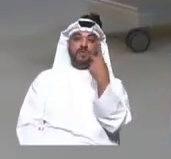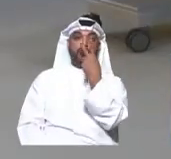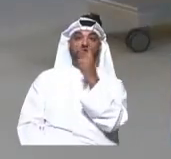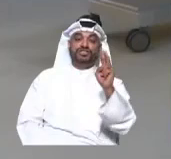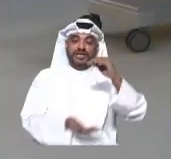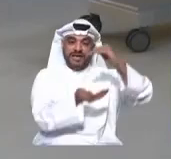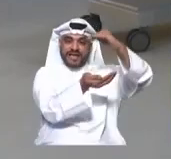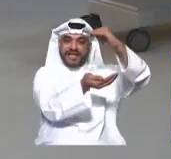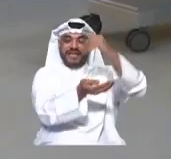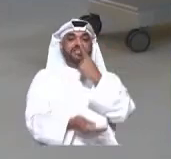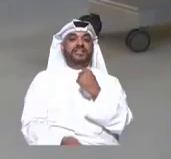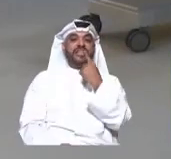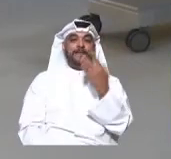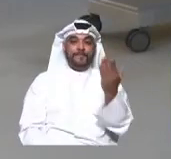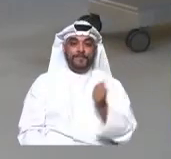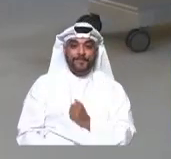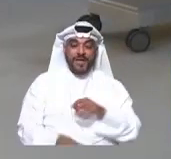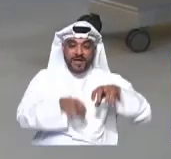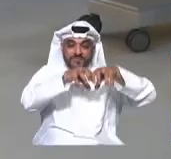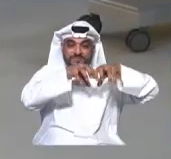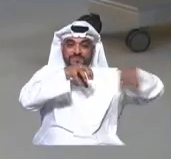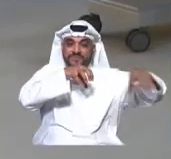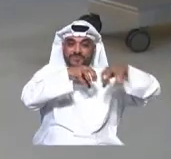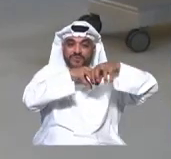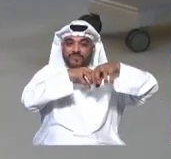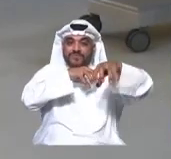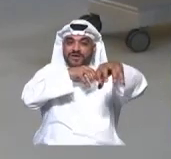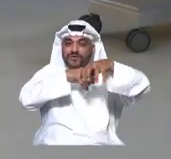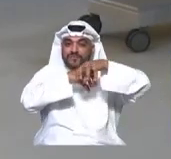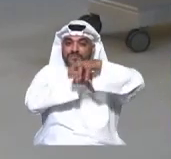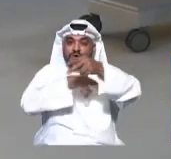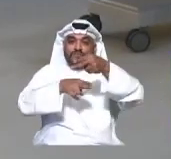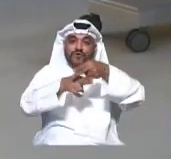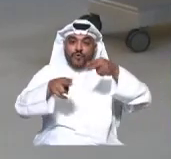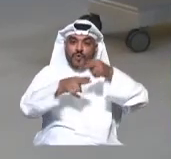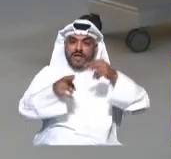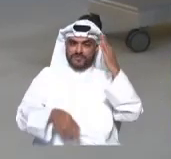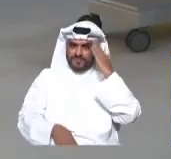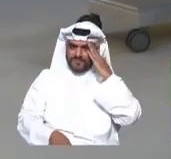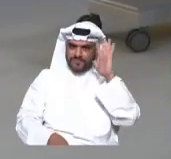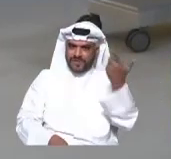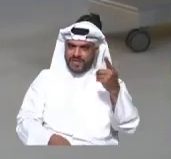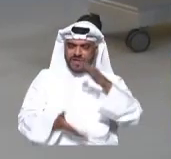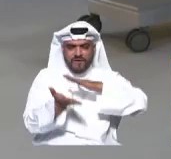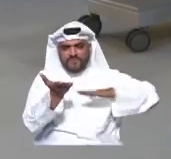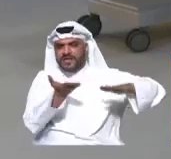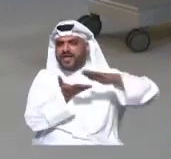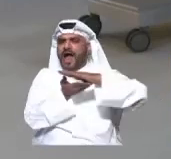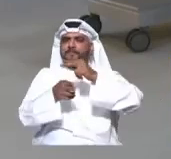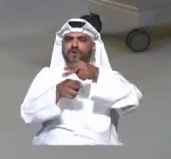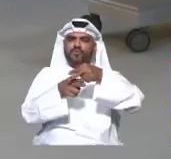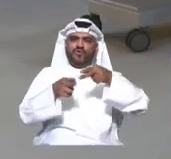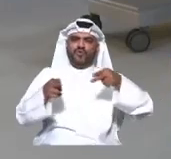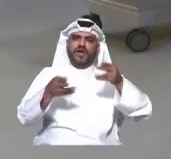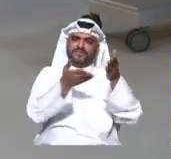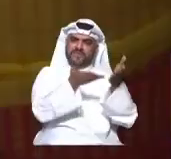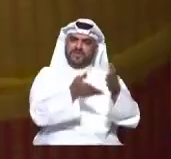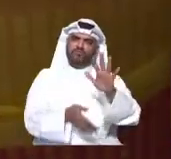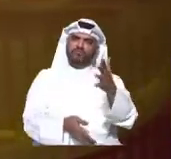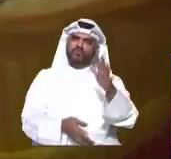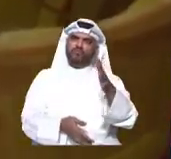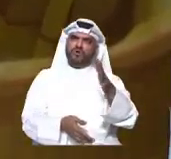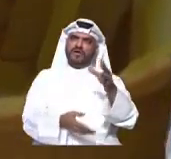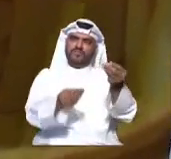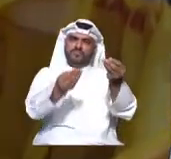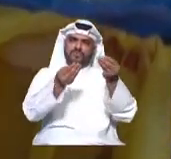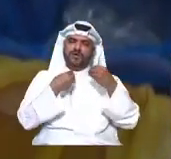تقريبا. في عندنا فروع بالكويت مثل ما تعرفونها اللي هي في جميع محافظات الكويت، متوقعينها من يب منها